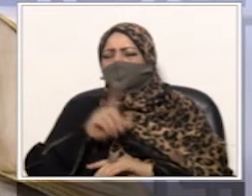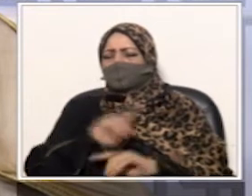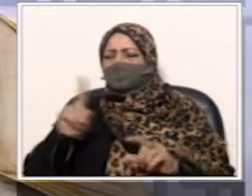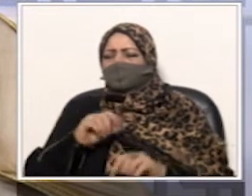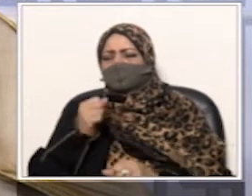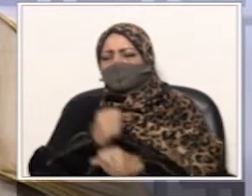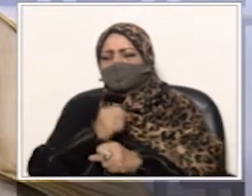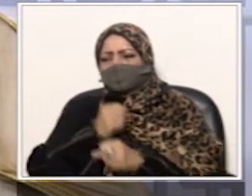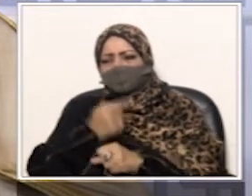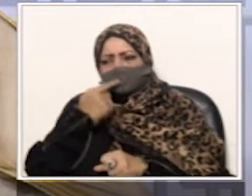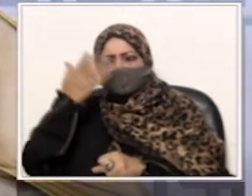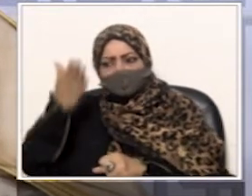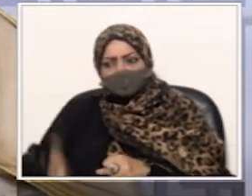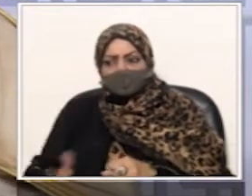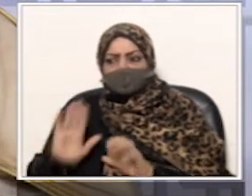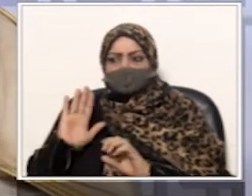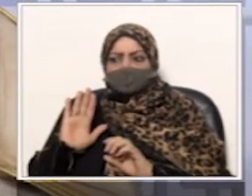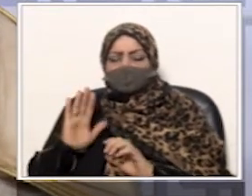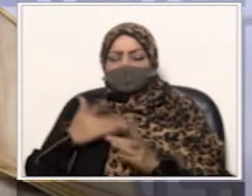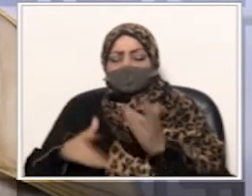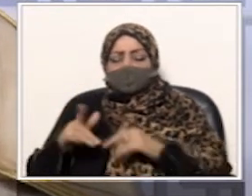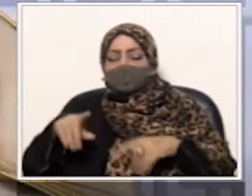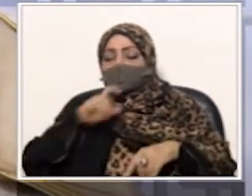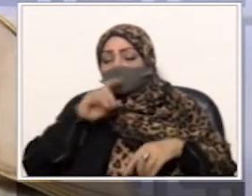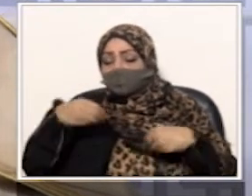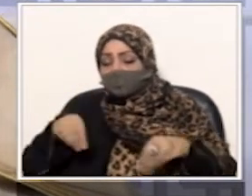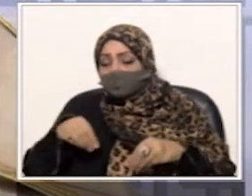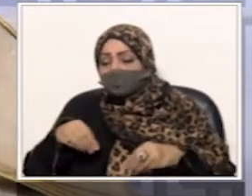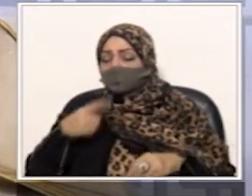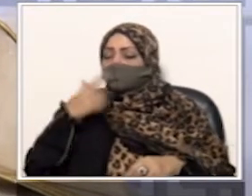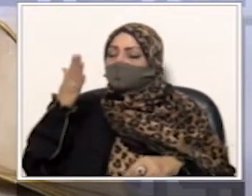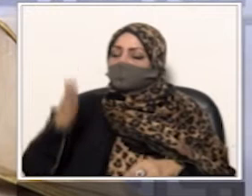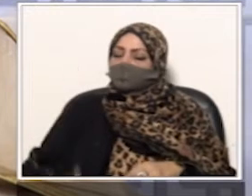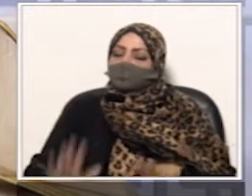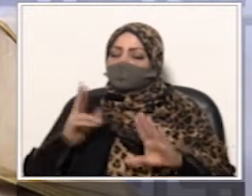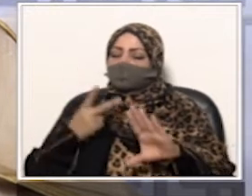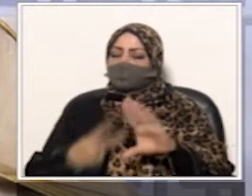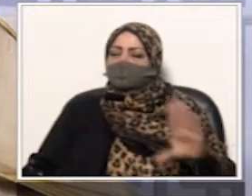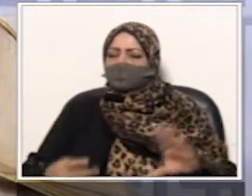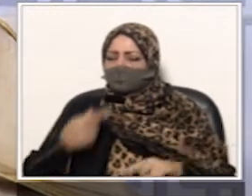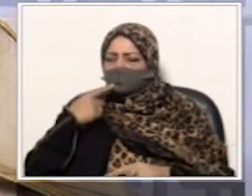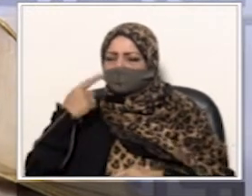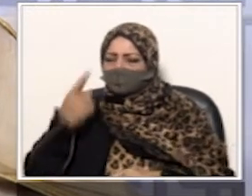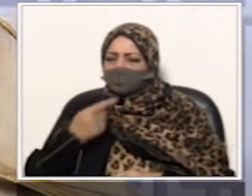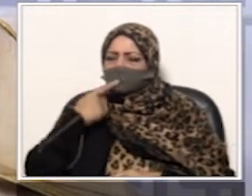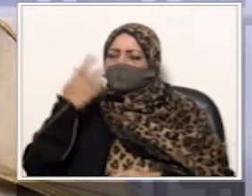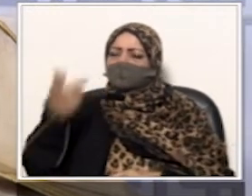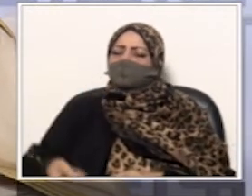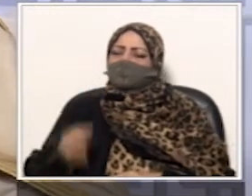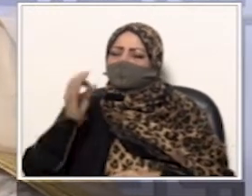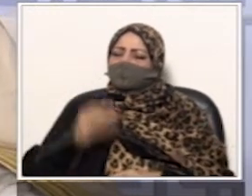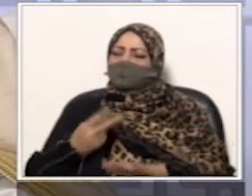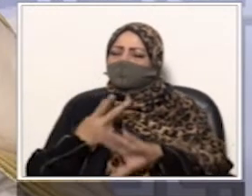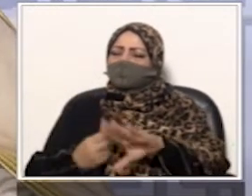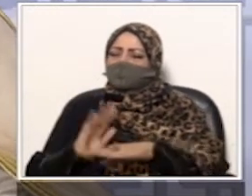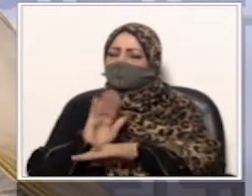الإنسان ذلك يجب الوفاء به. هي هذه نذرت أن تصلي ركعتين قبل العصر، فلا بأس ما دام المقصودها